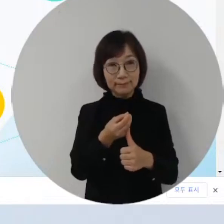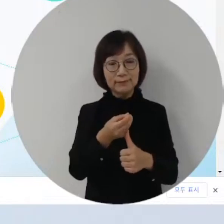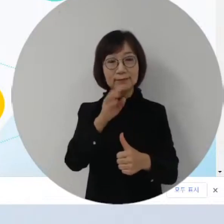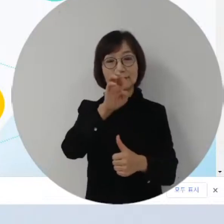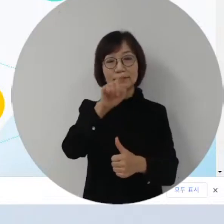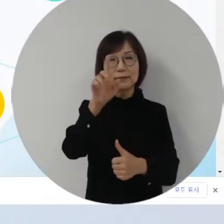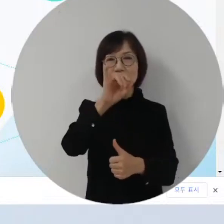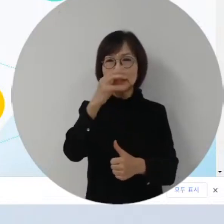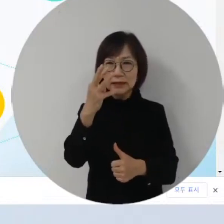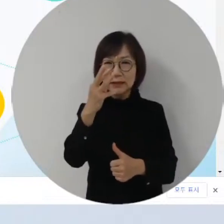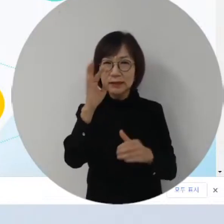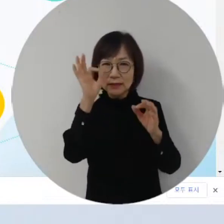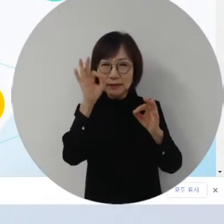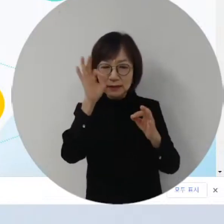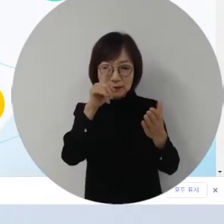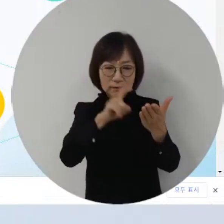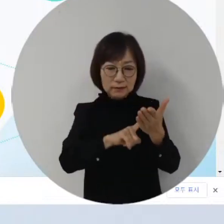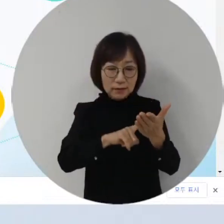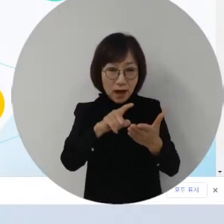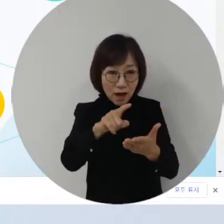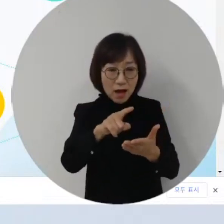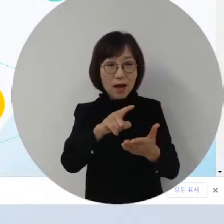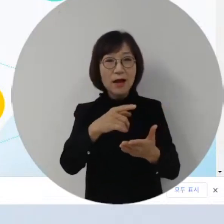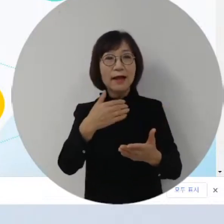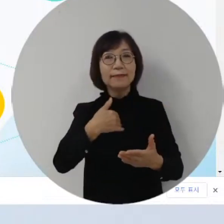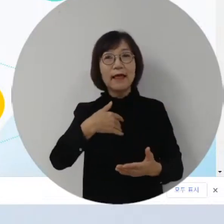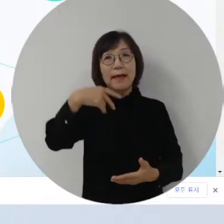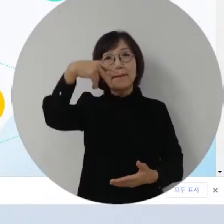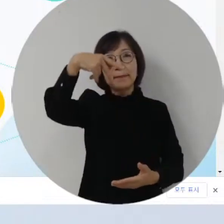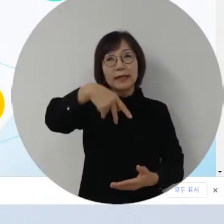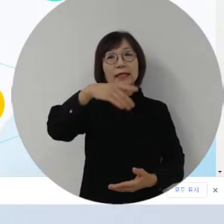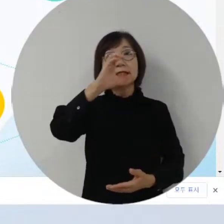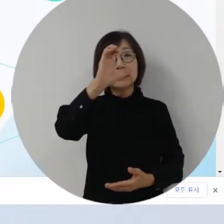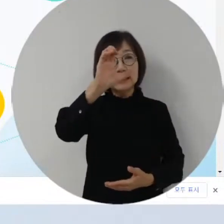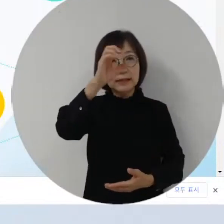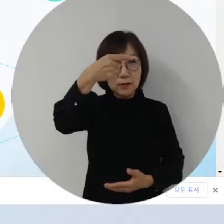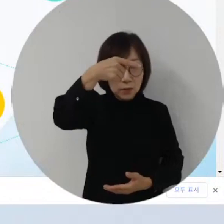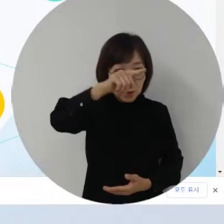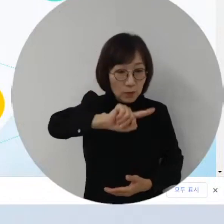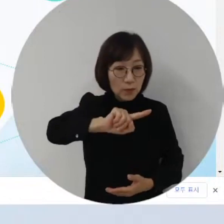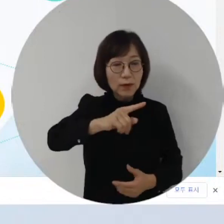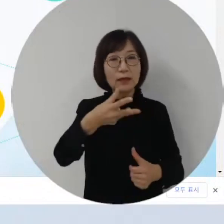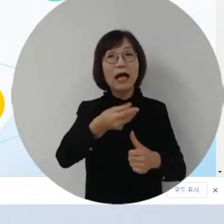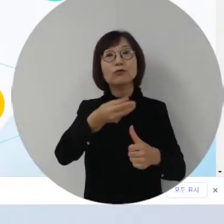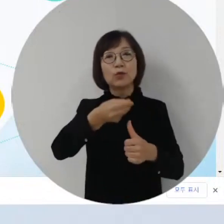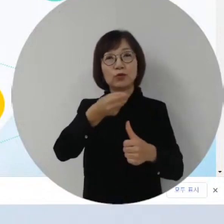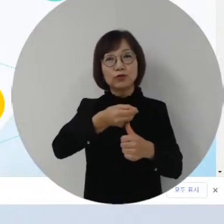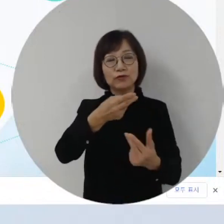어디에 저장된다? 내 PC 밑에 다운로드에 저장이 된다.